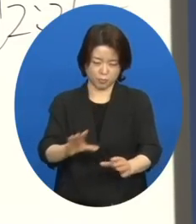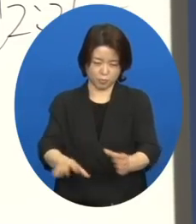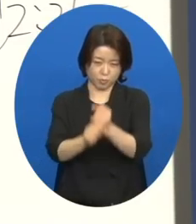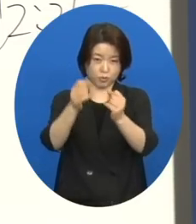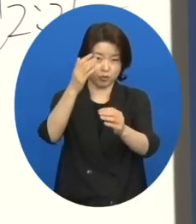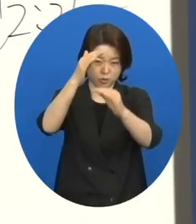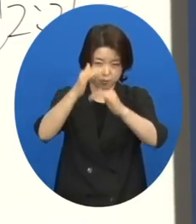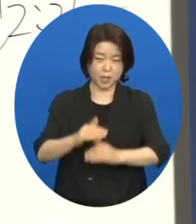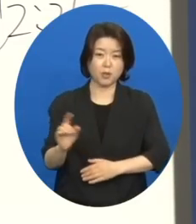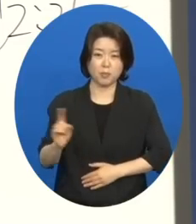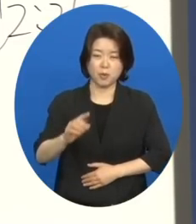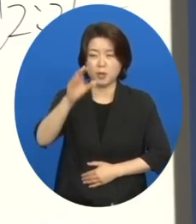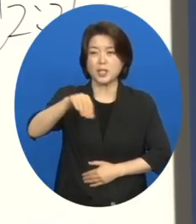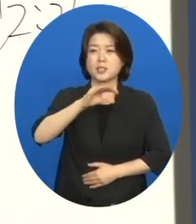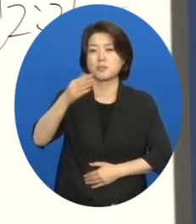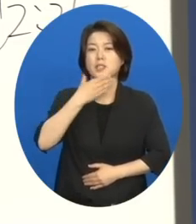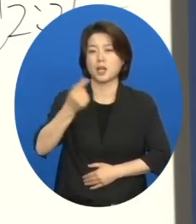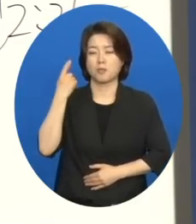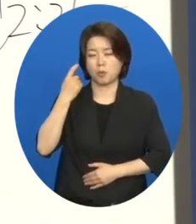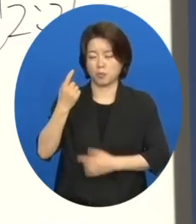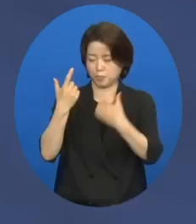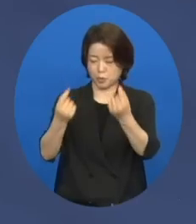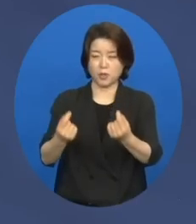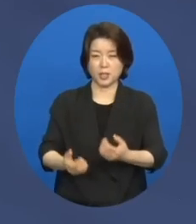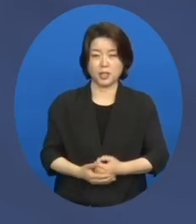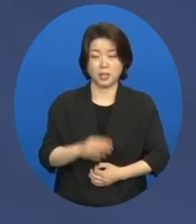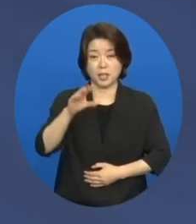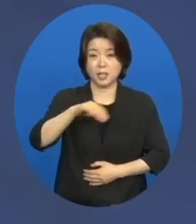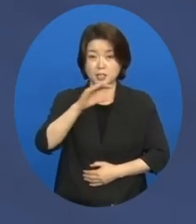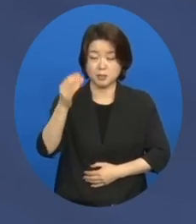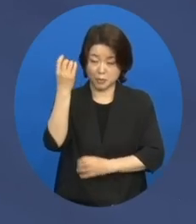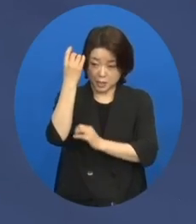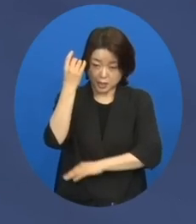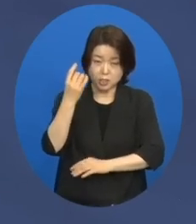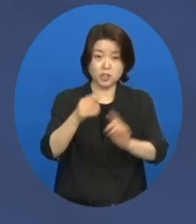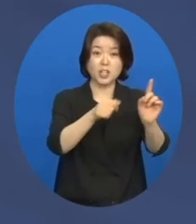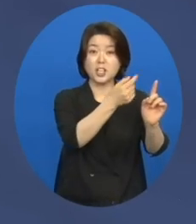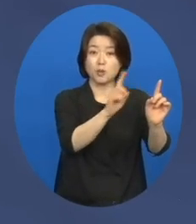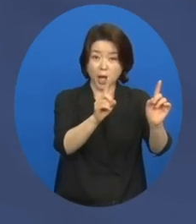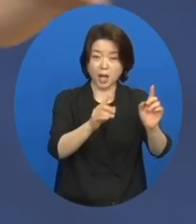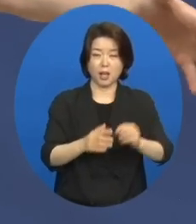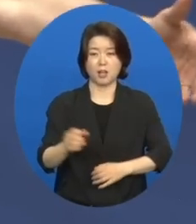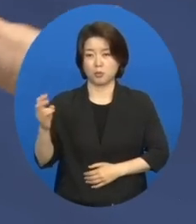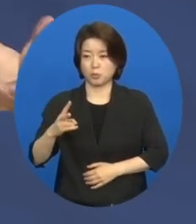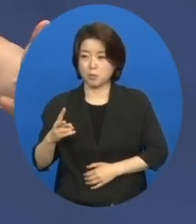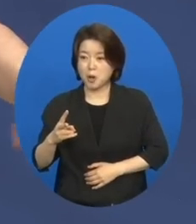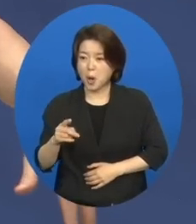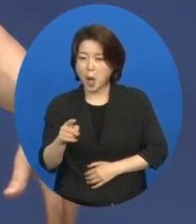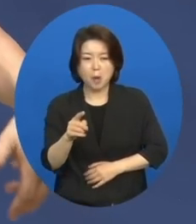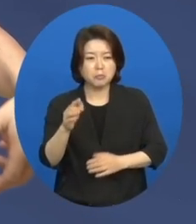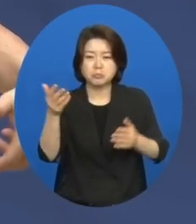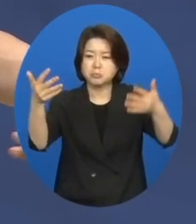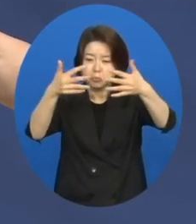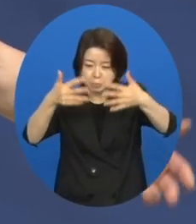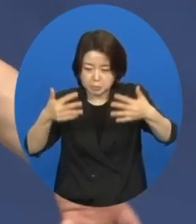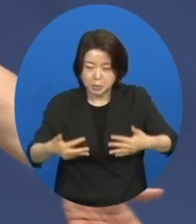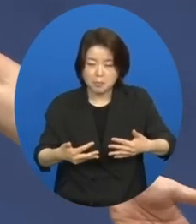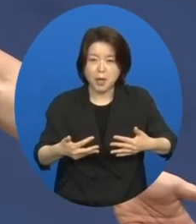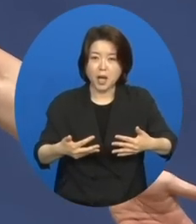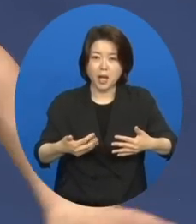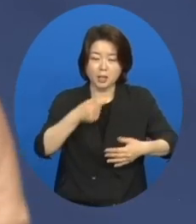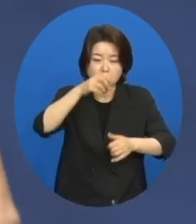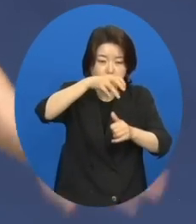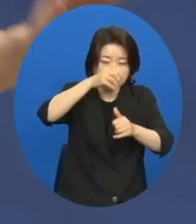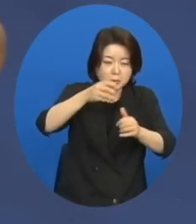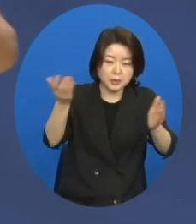뭐냐면 십자가의 복음이어야 합니다. 십자가를 그냥 기초, 일과 혹은 어디 구색 맞추기 식으로 세례